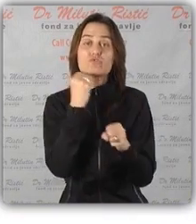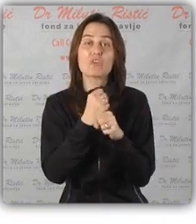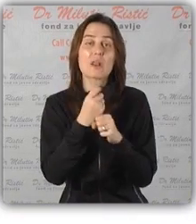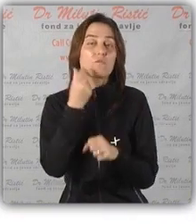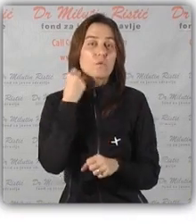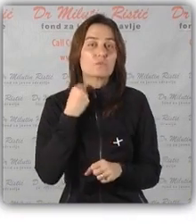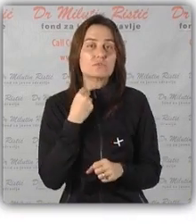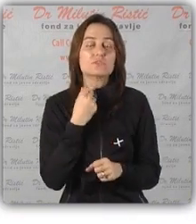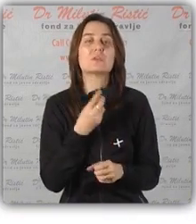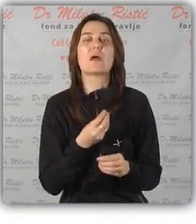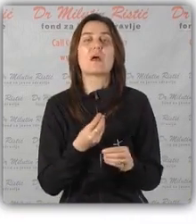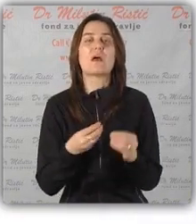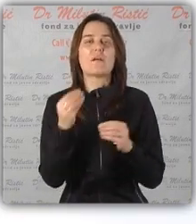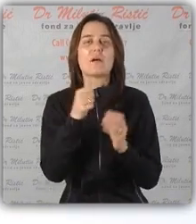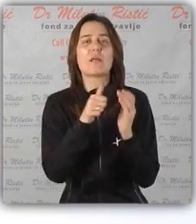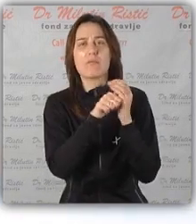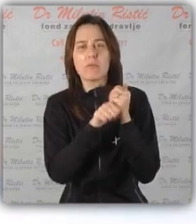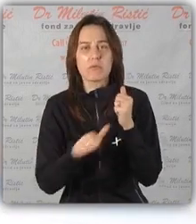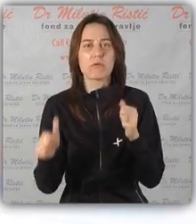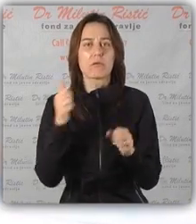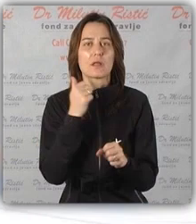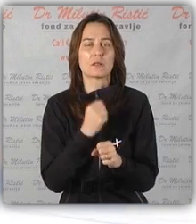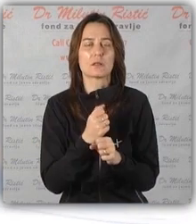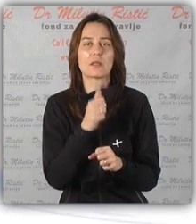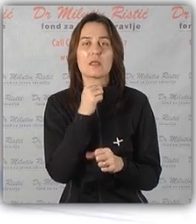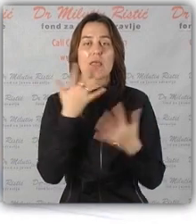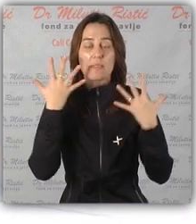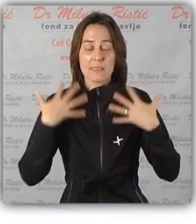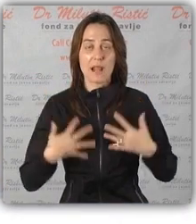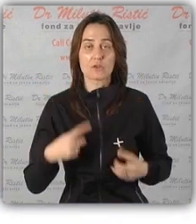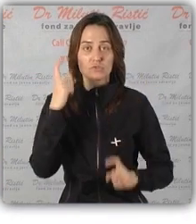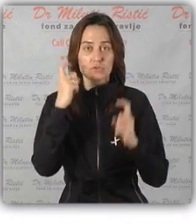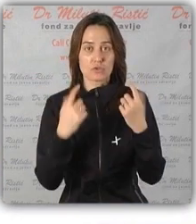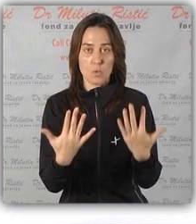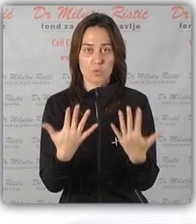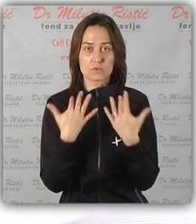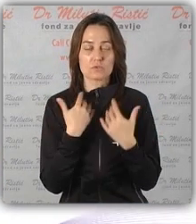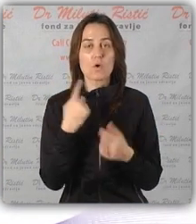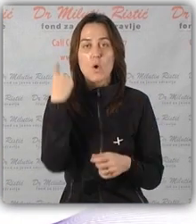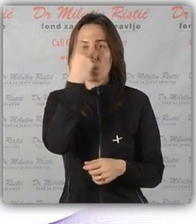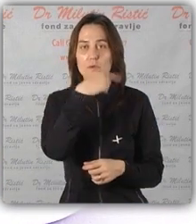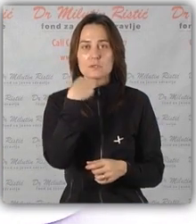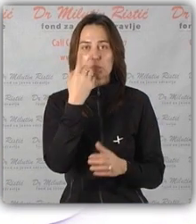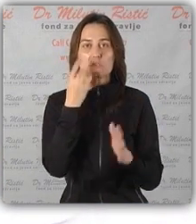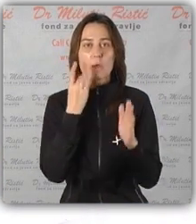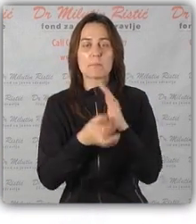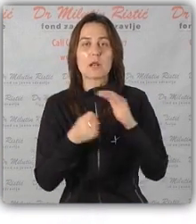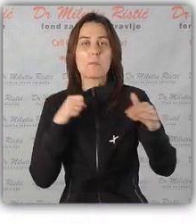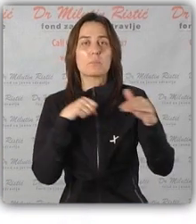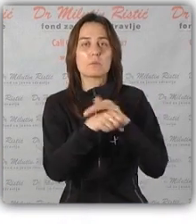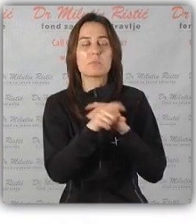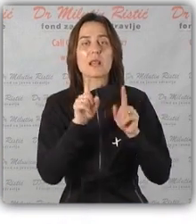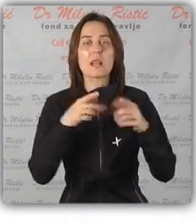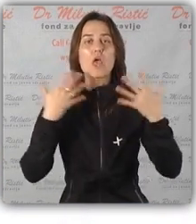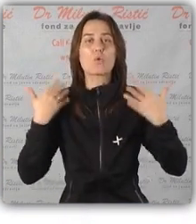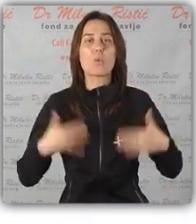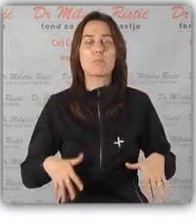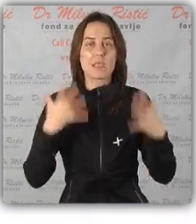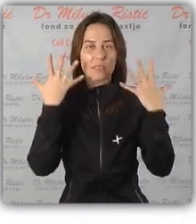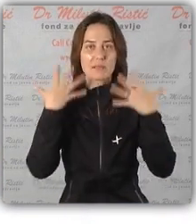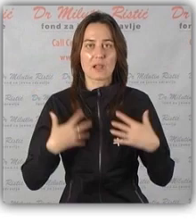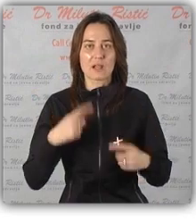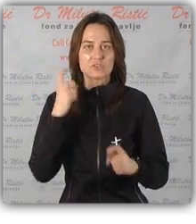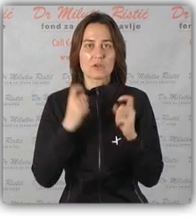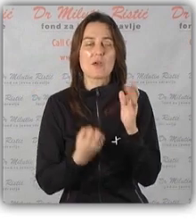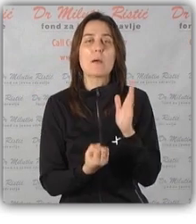kod pojačane funkcije znači učestalije kašaste stolice. Također utiče na telesnu težinu u smislu brzog dobijanja ili